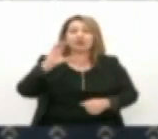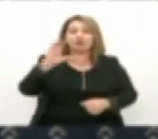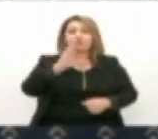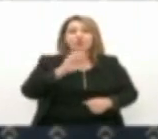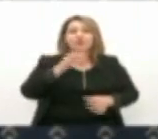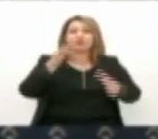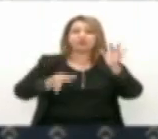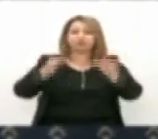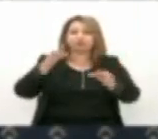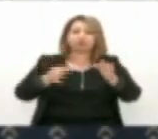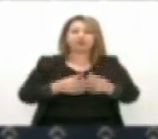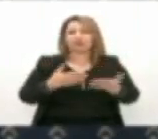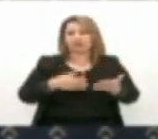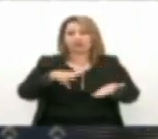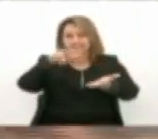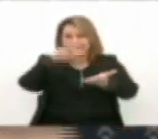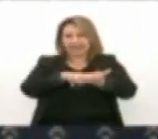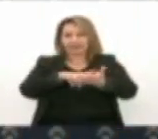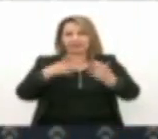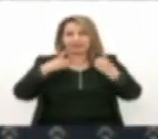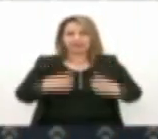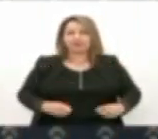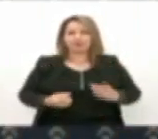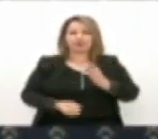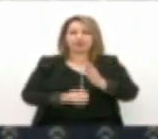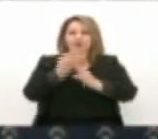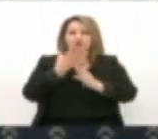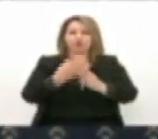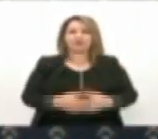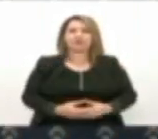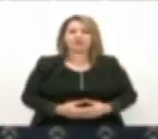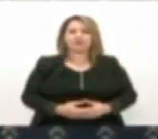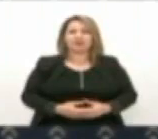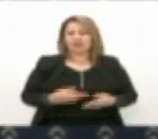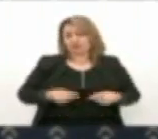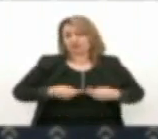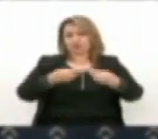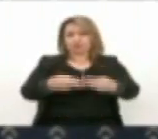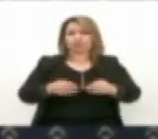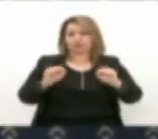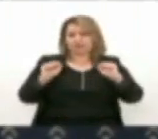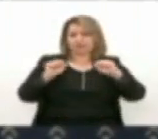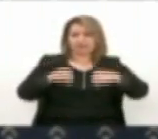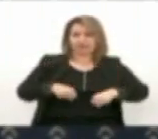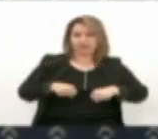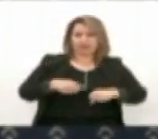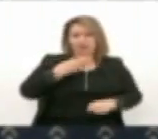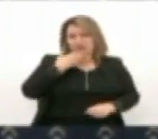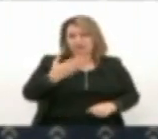والإدارية والحريات عن إثبات عضوية نائب جديد في المجلس الشعبي الوطني المعروض عليكم للمصادقة، وشكرا.